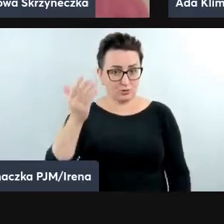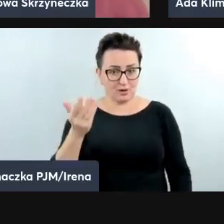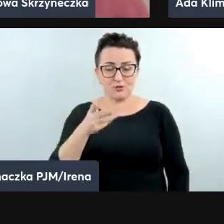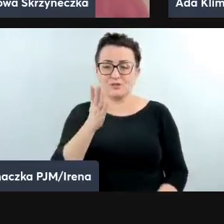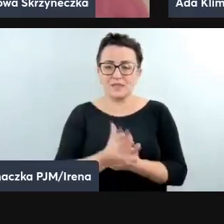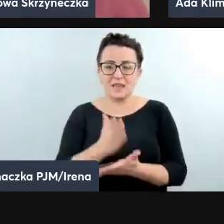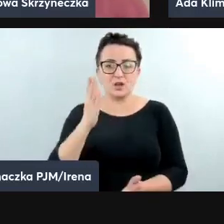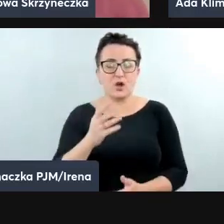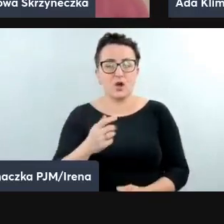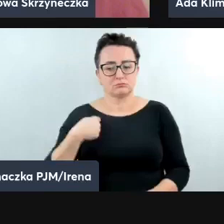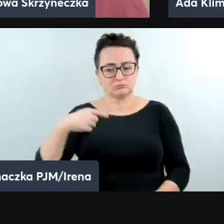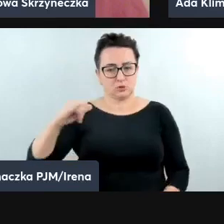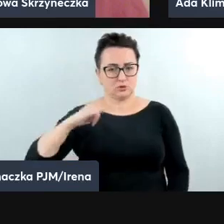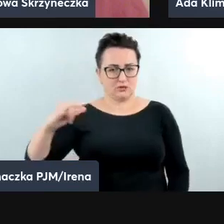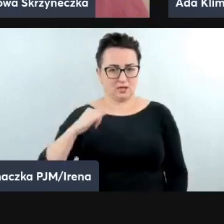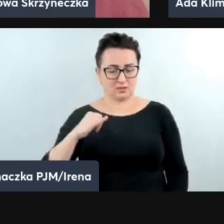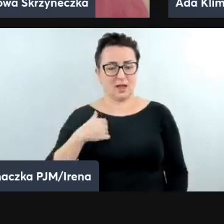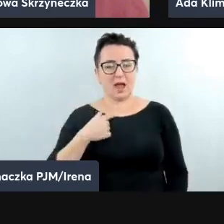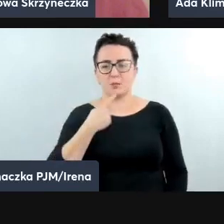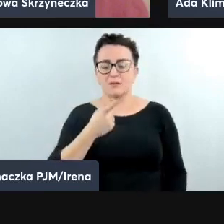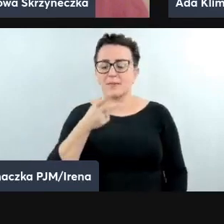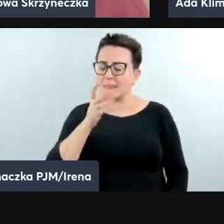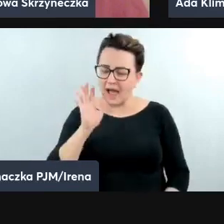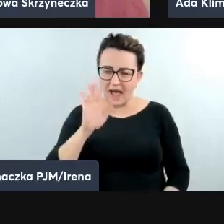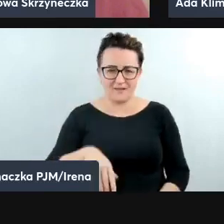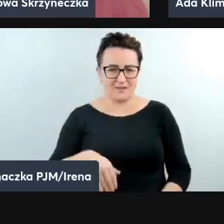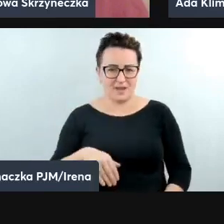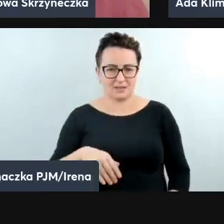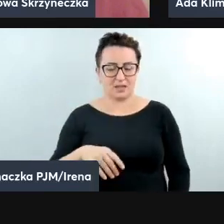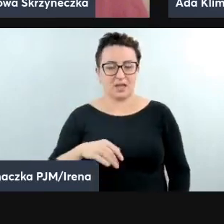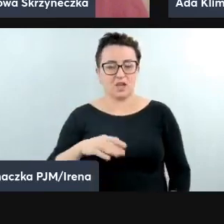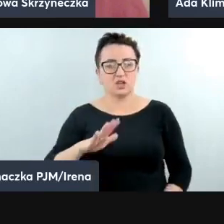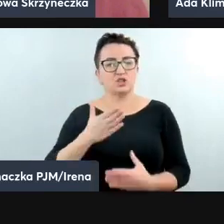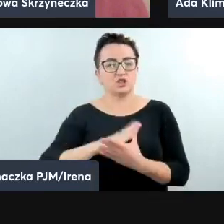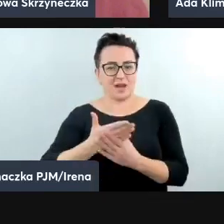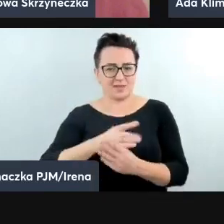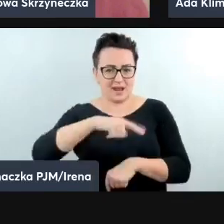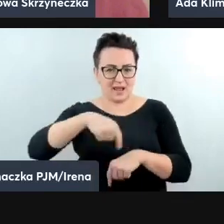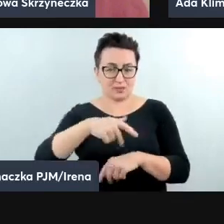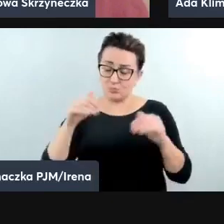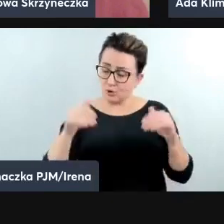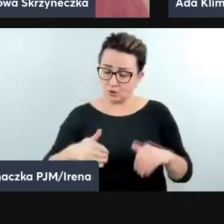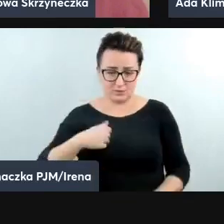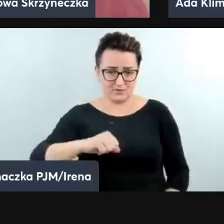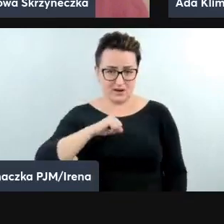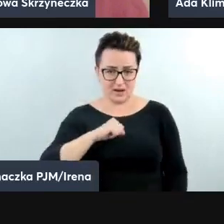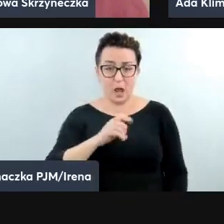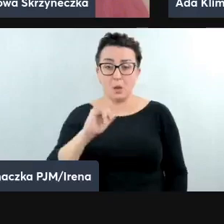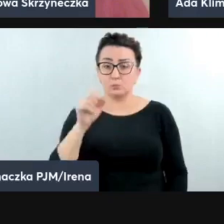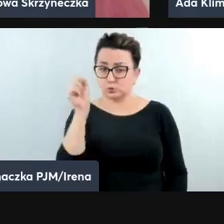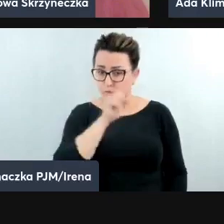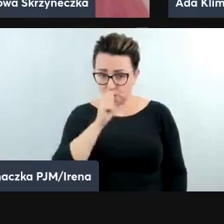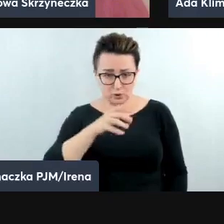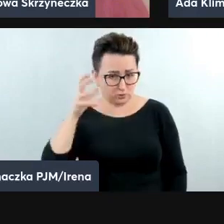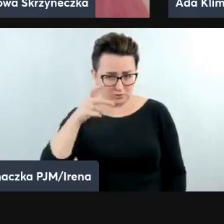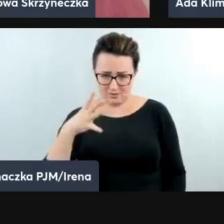fajna. Bzdur nie słuchajmy, to może być szkodliwe. Tam się wypisujmy, jak najbardziej. Ale na fajne i takie w porządku lekcje uważam, że